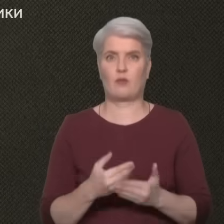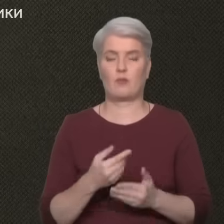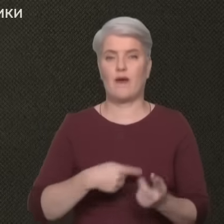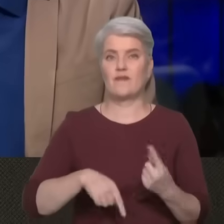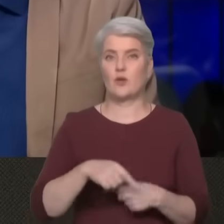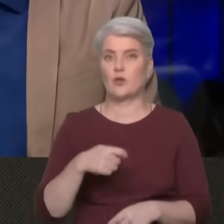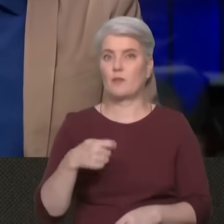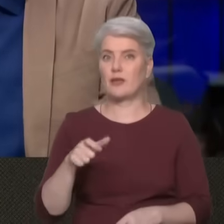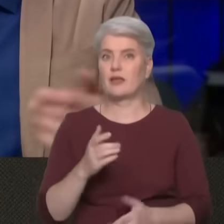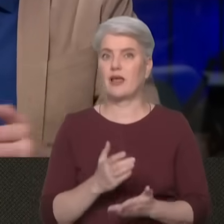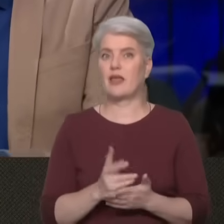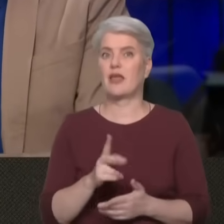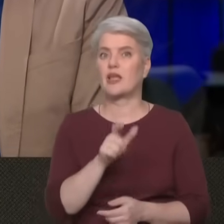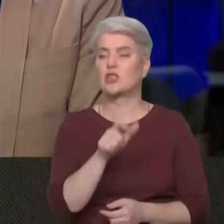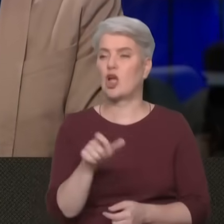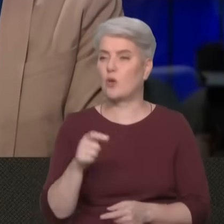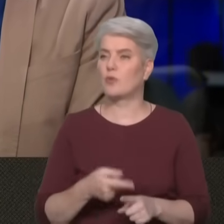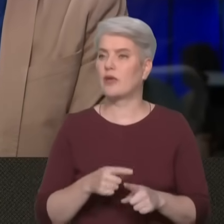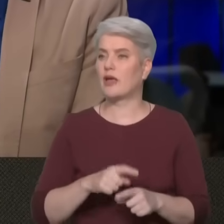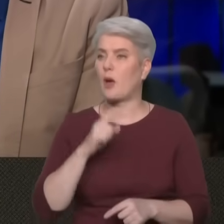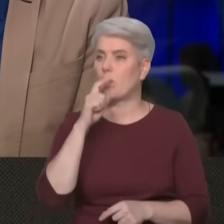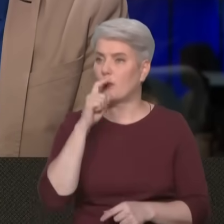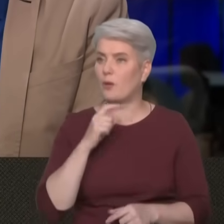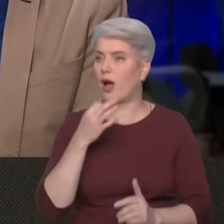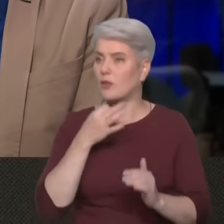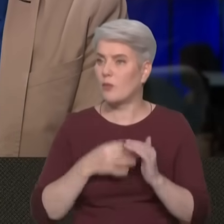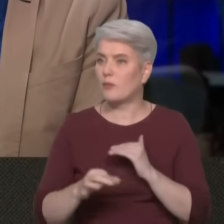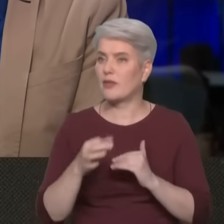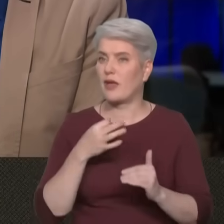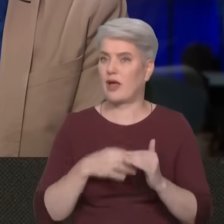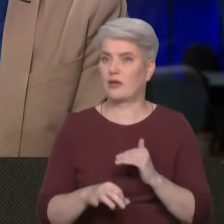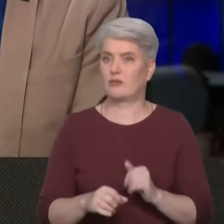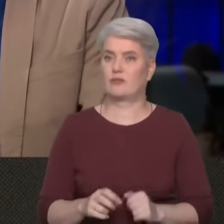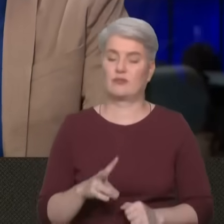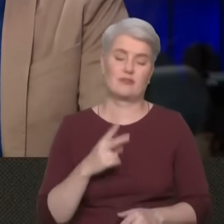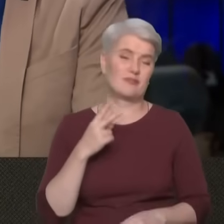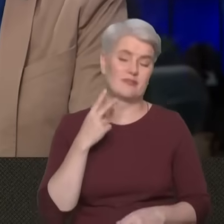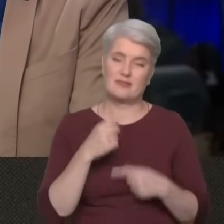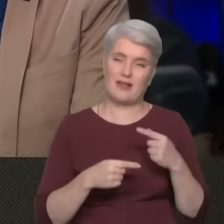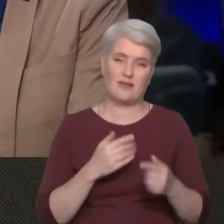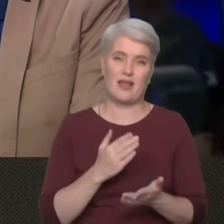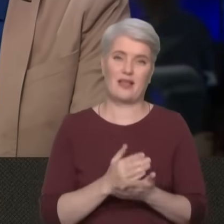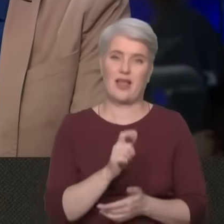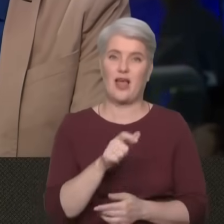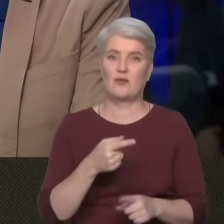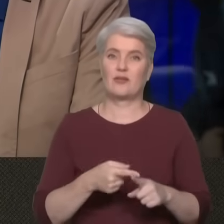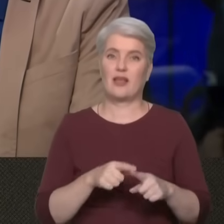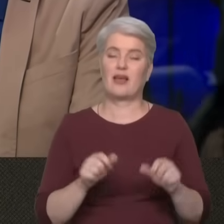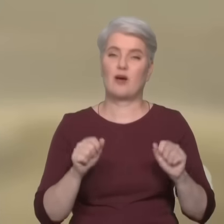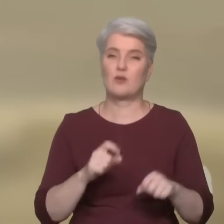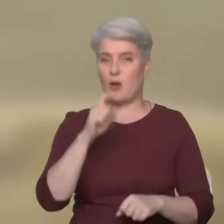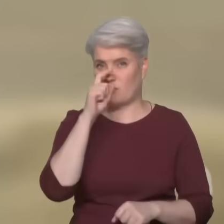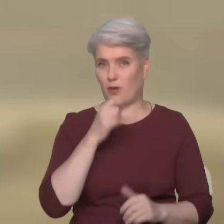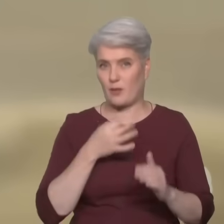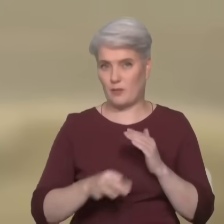підказують. Прокоментуйте, будь ласка, цю заяву. Ну, завжди є люди, які погано можуть підказувати, давайте об'єктивно.